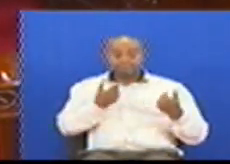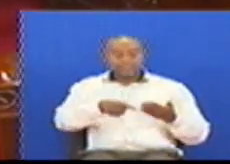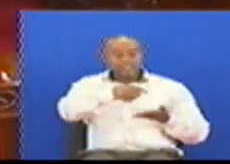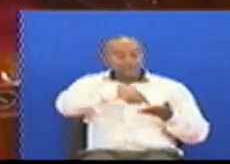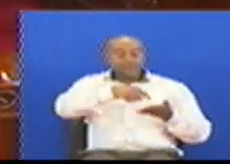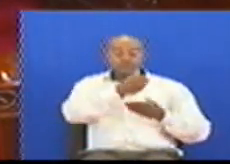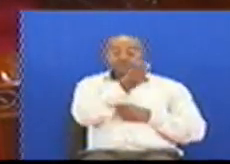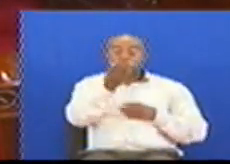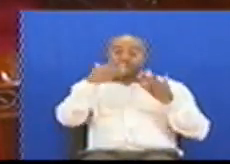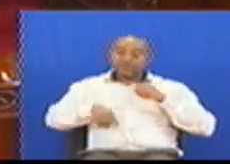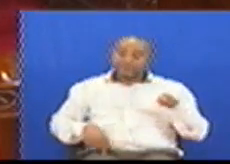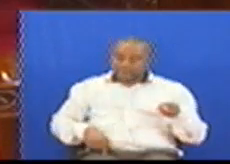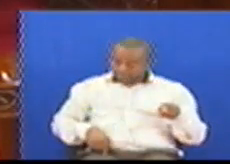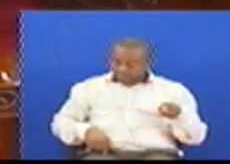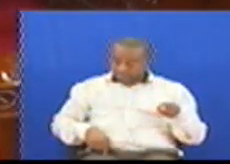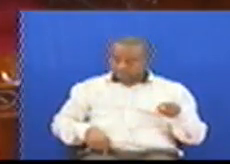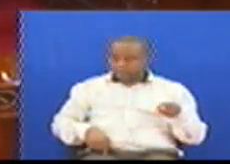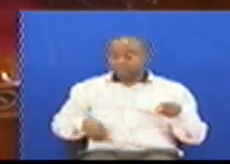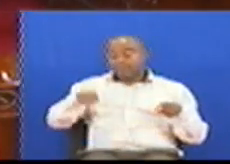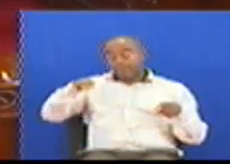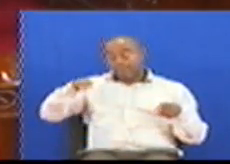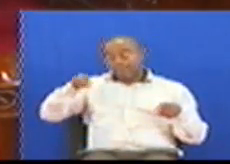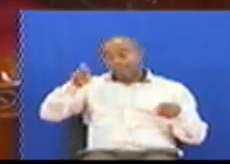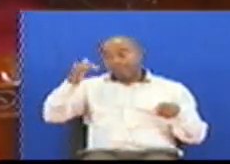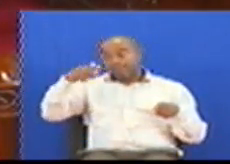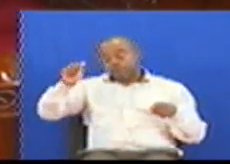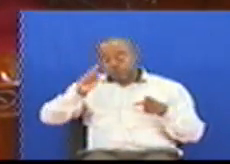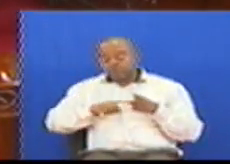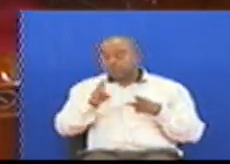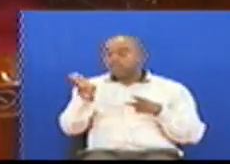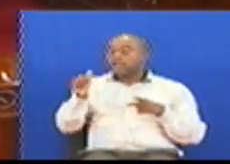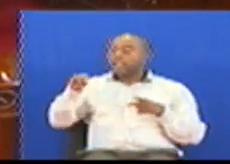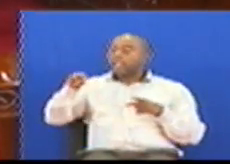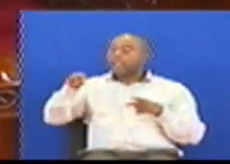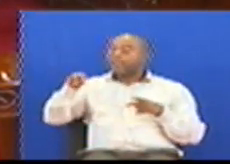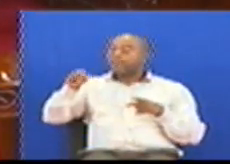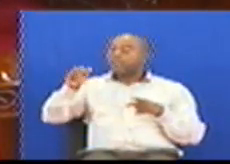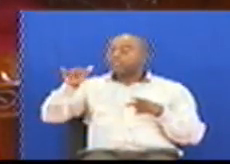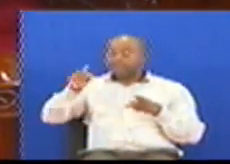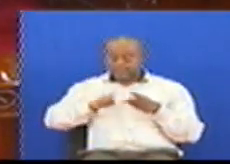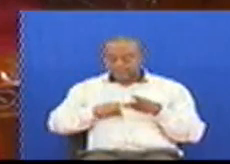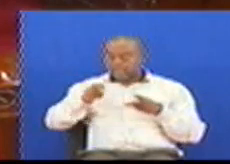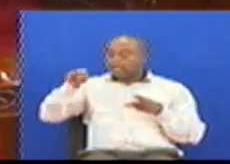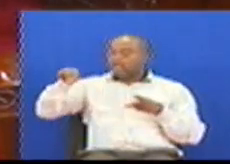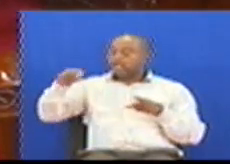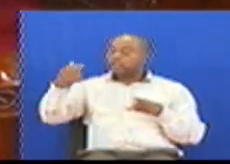Mrijo, Hamai na kwa Mtoro. Ni mafanikio makubwa sana kwenye wilaya mpya ile ya Chemba.